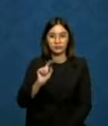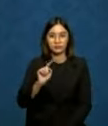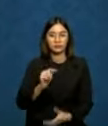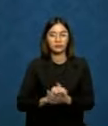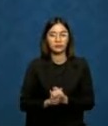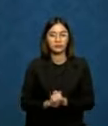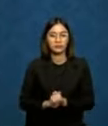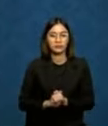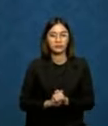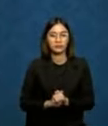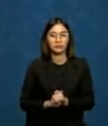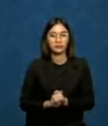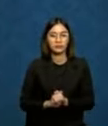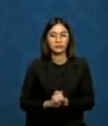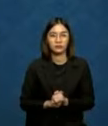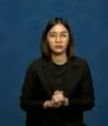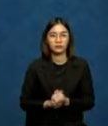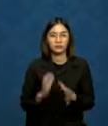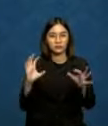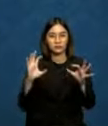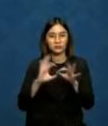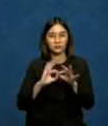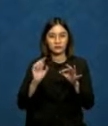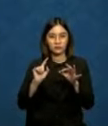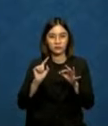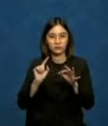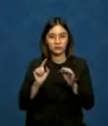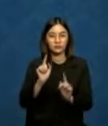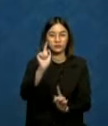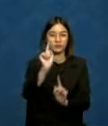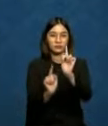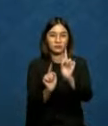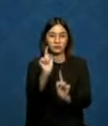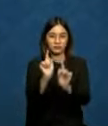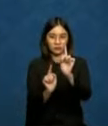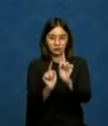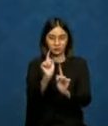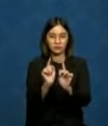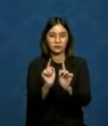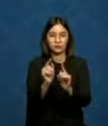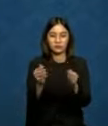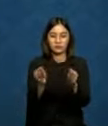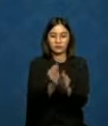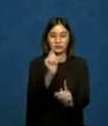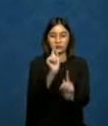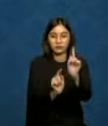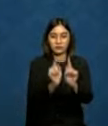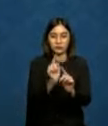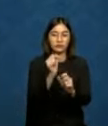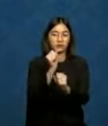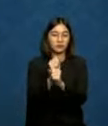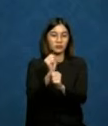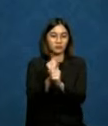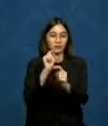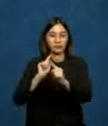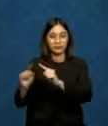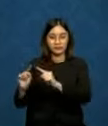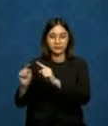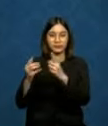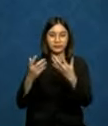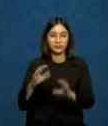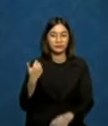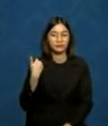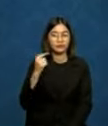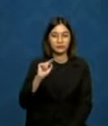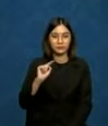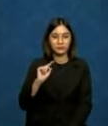เอ่อมีในเรื่องที่เกี่ยวกับเอ่อการประเมินตัวชี้วัดในการดำเนินงานแล้วก็มี